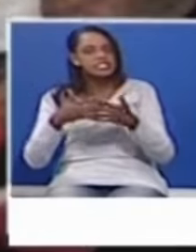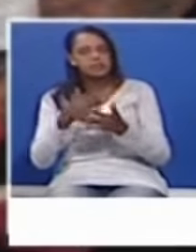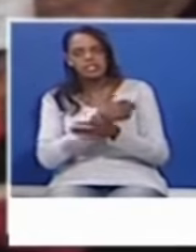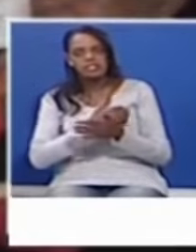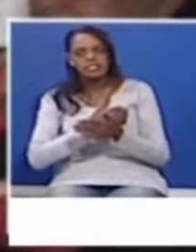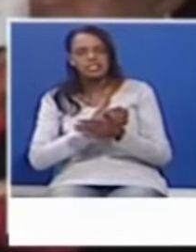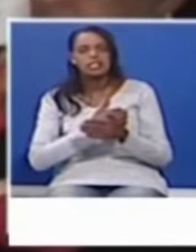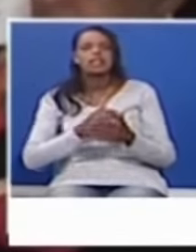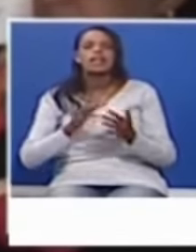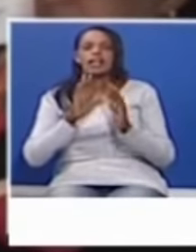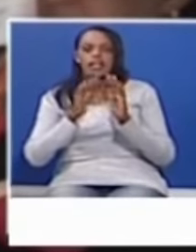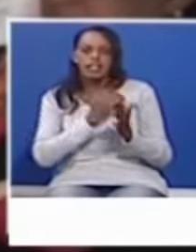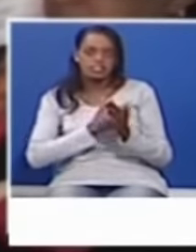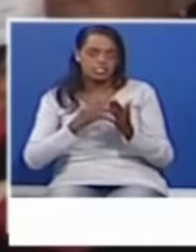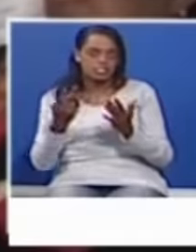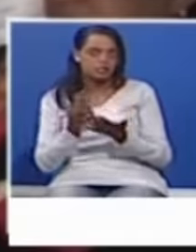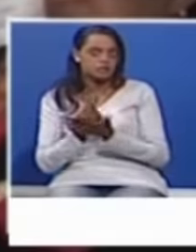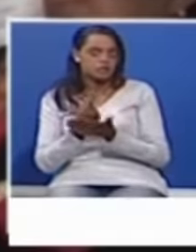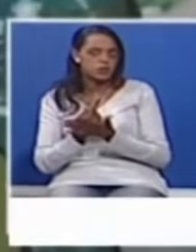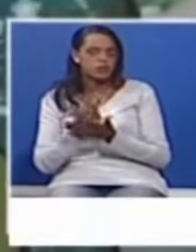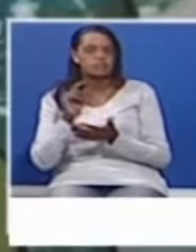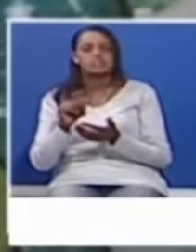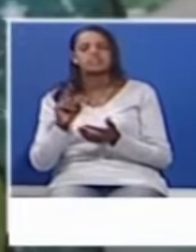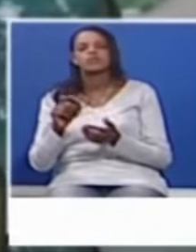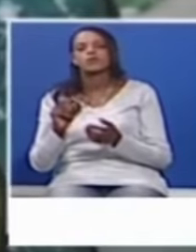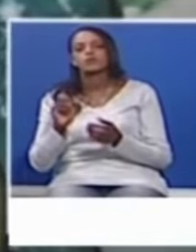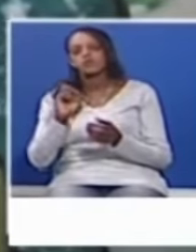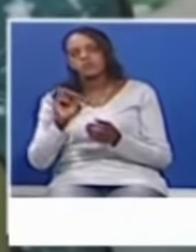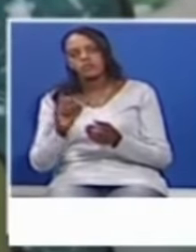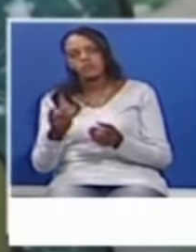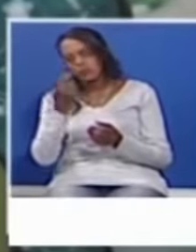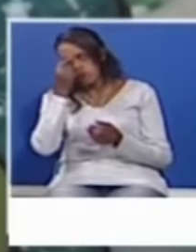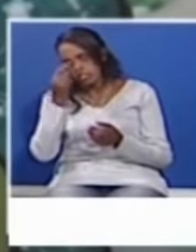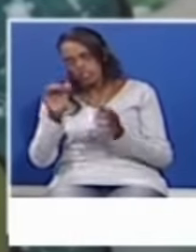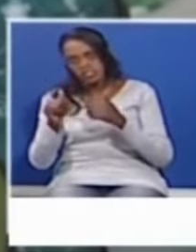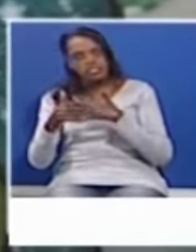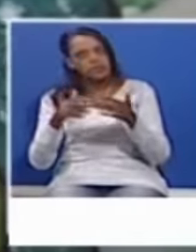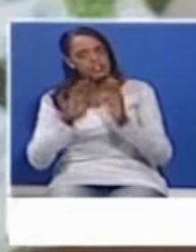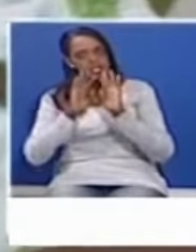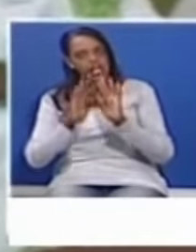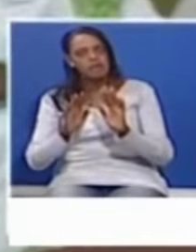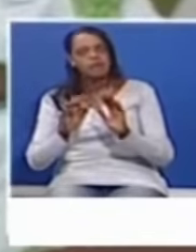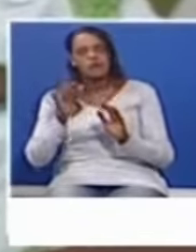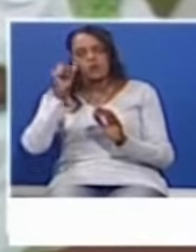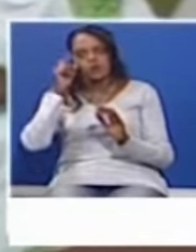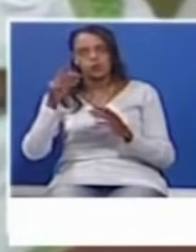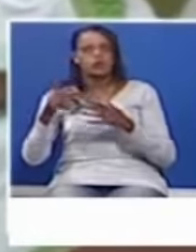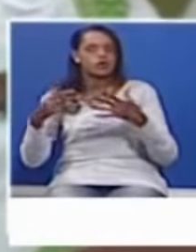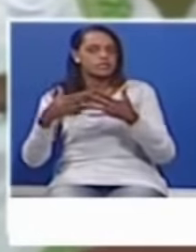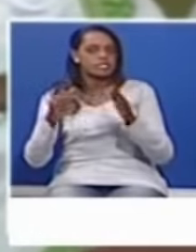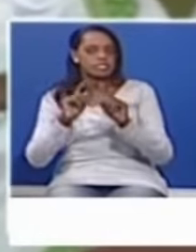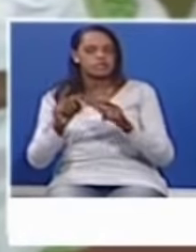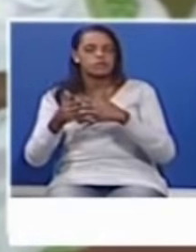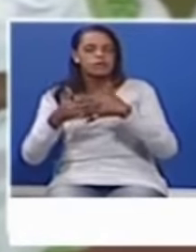ዘይንእስ ቃልሲ ከም ዘድልዮ ዝሓበረት ወይዘሮ ተኸ ነታ ብፅንዓትን መስዋእትን ዝመፀት ሰላም ንምዕቃብ ንቑሕ ተሳትፎ ዜጋታት